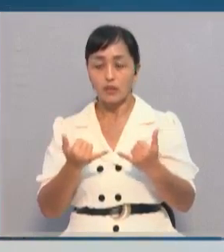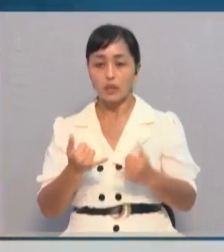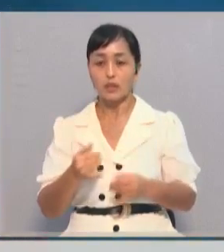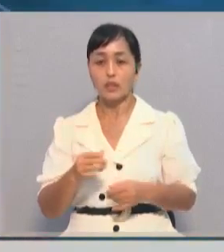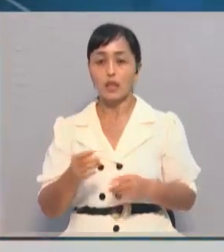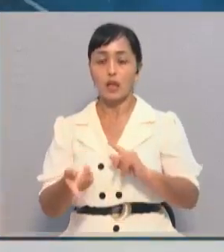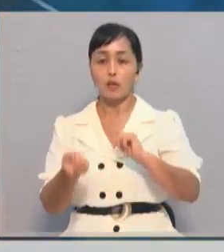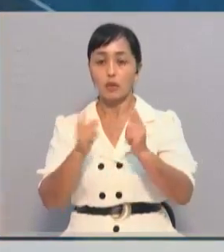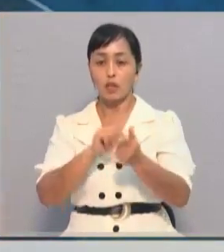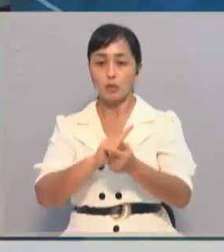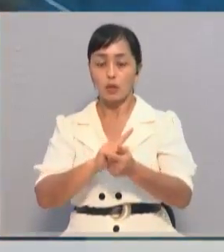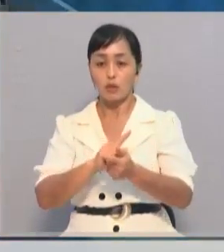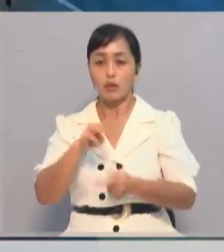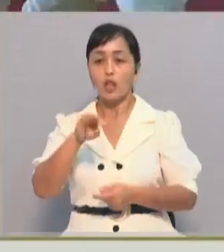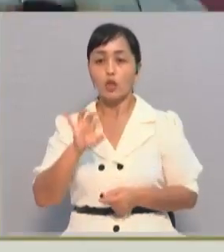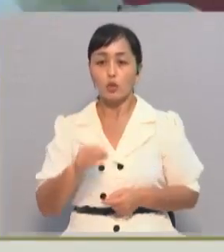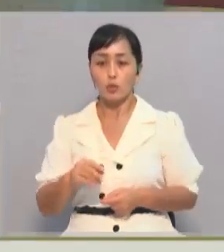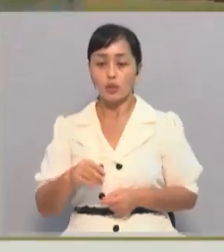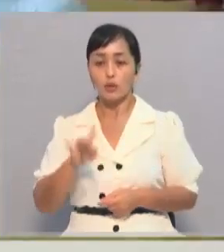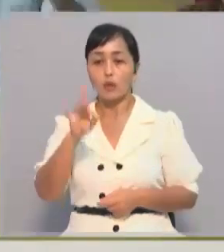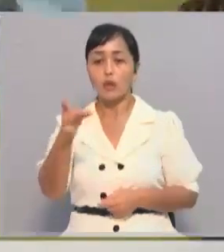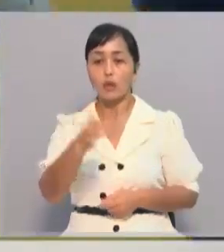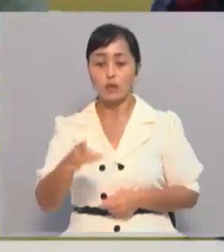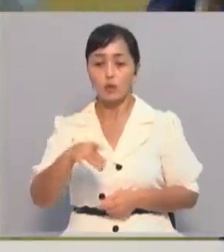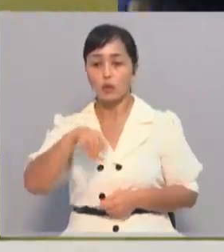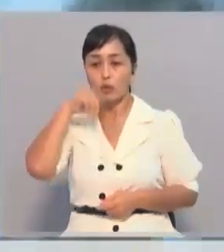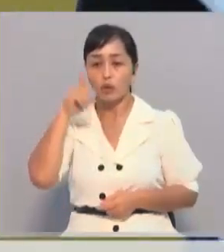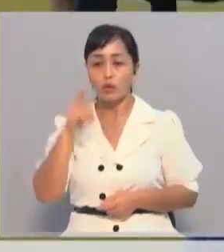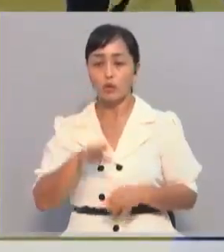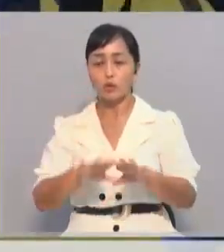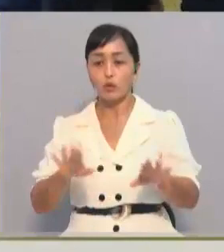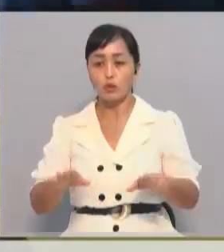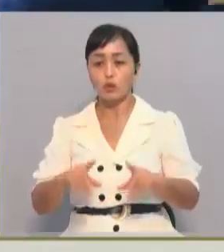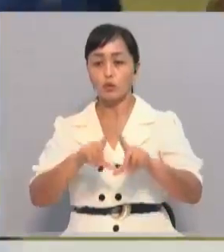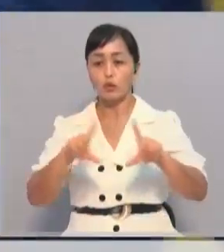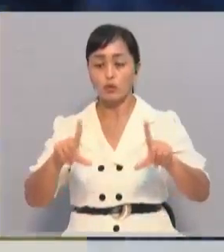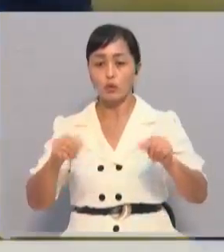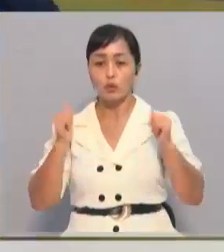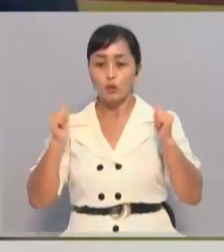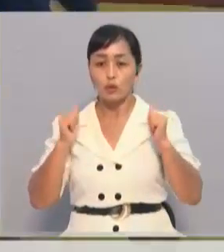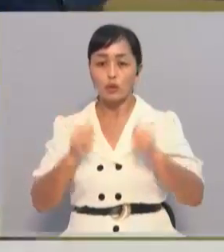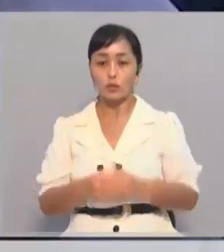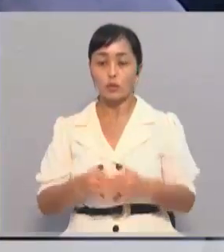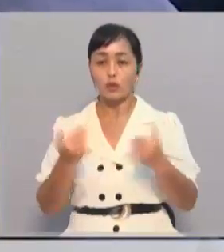был переименован в Цулькубасскую районную детско-юношескую спортивную школу. Спортсмены школы